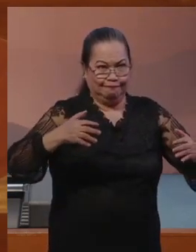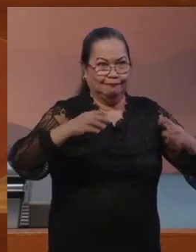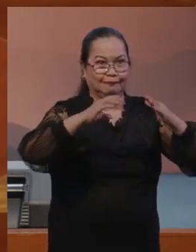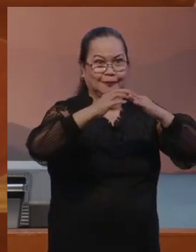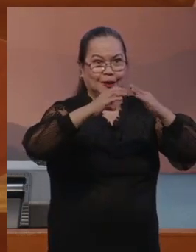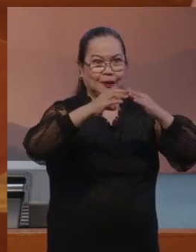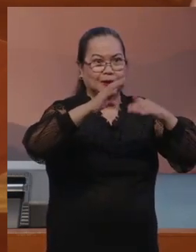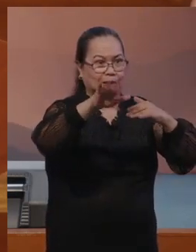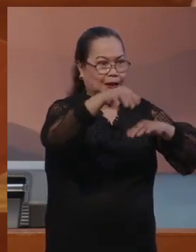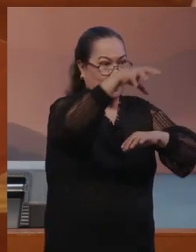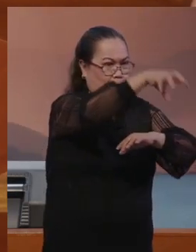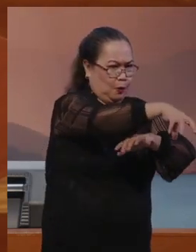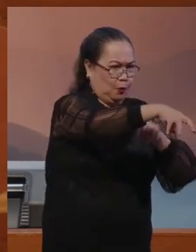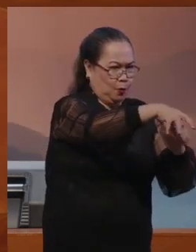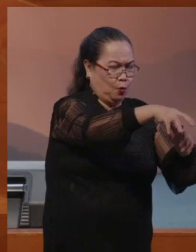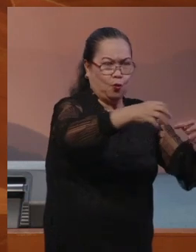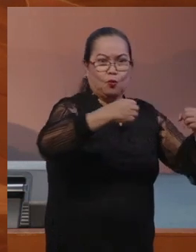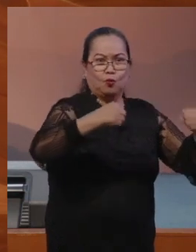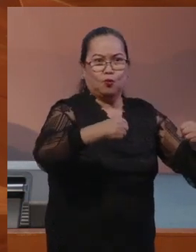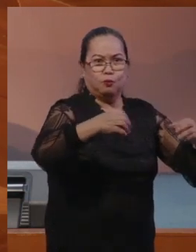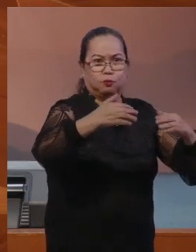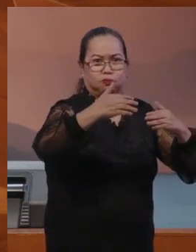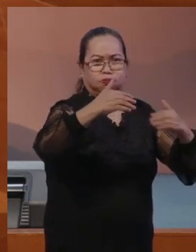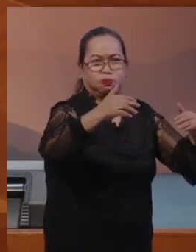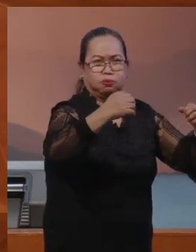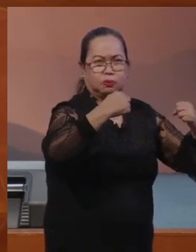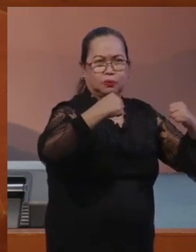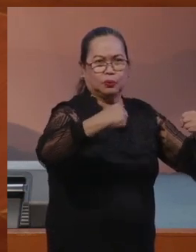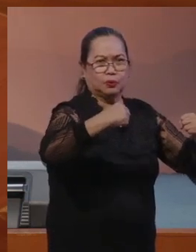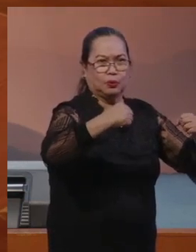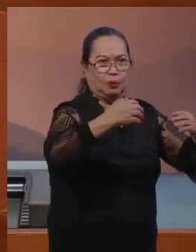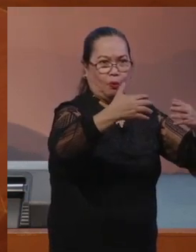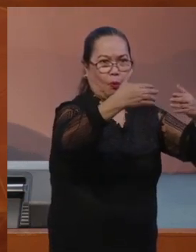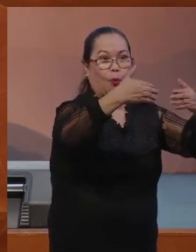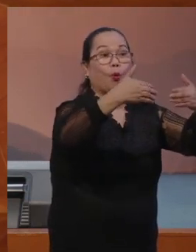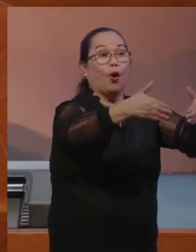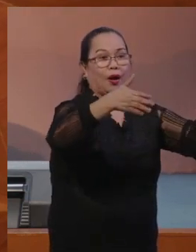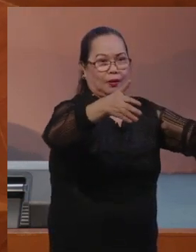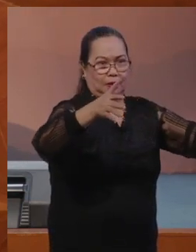Canaan. So tatawid sila doon. Galing sila ng